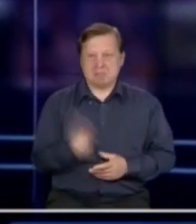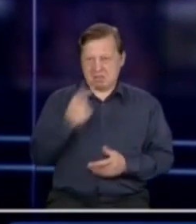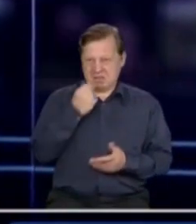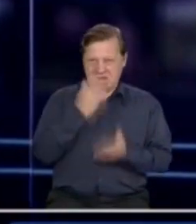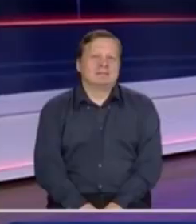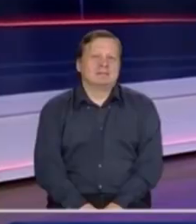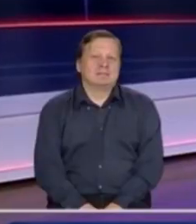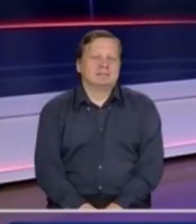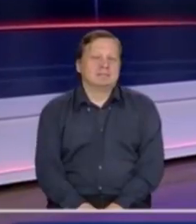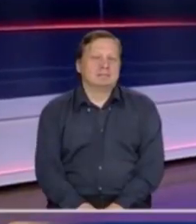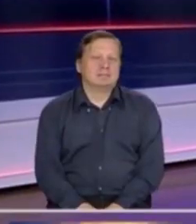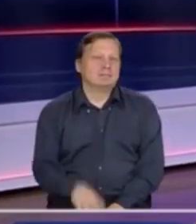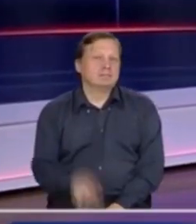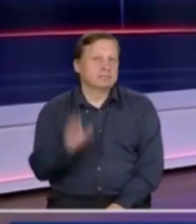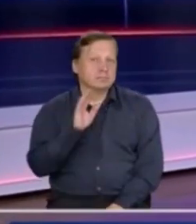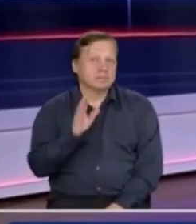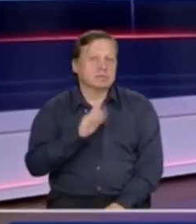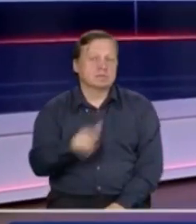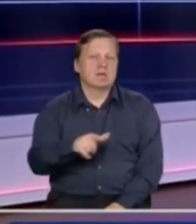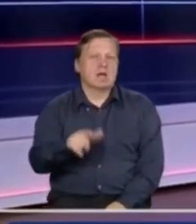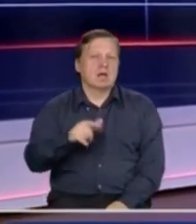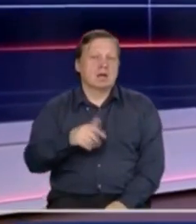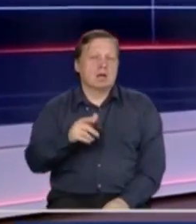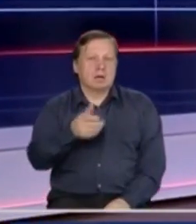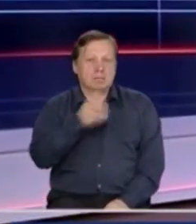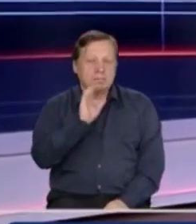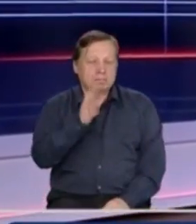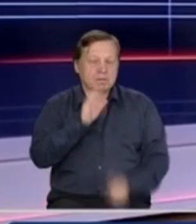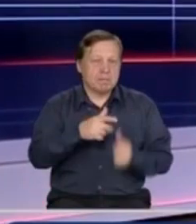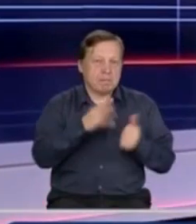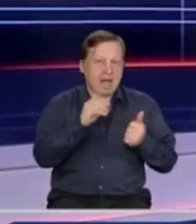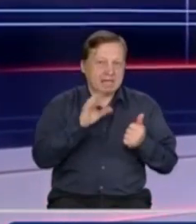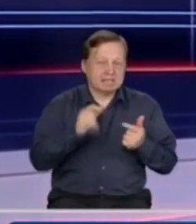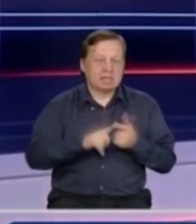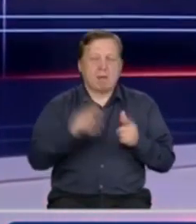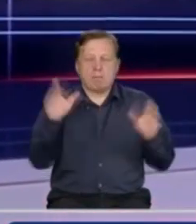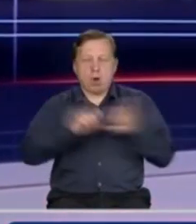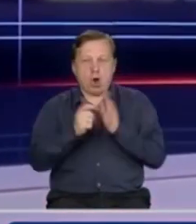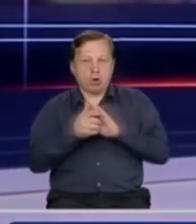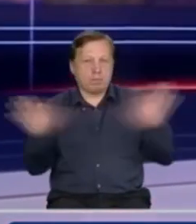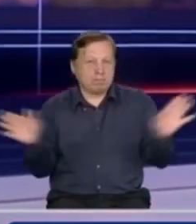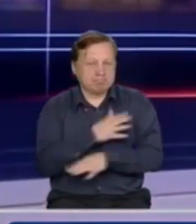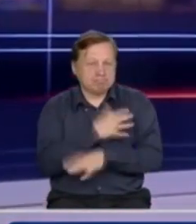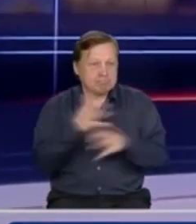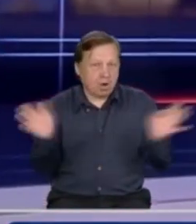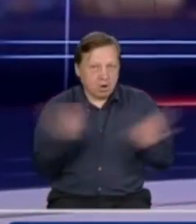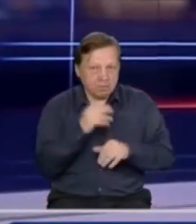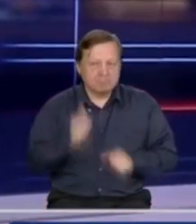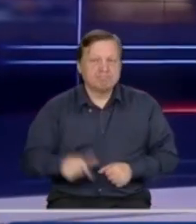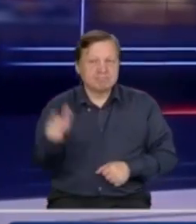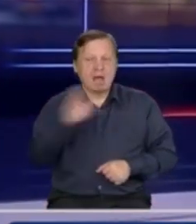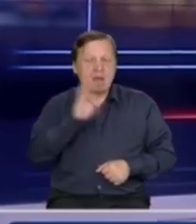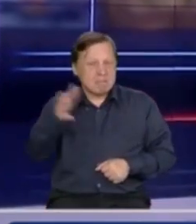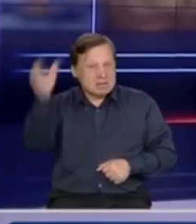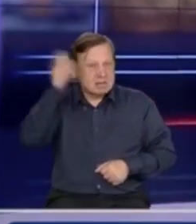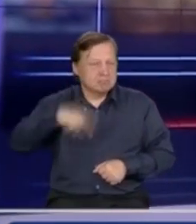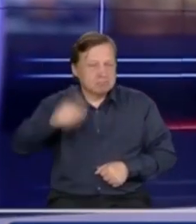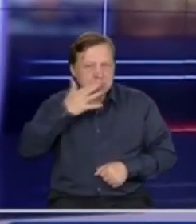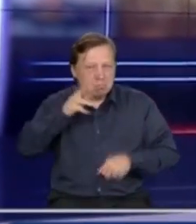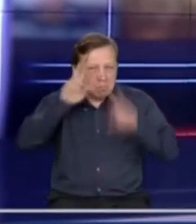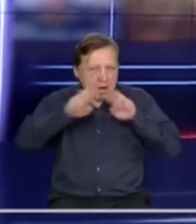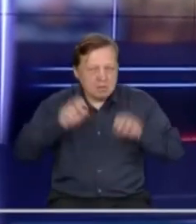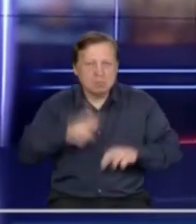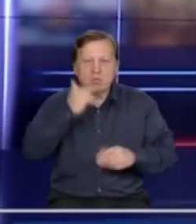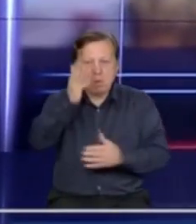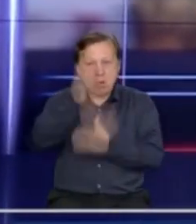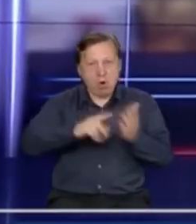uwierzyć. Podobno pomaga liczenie baranków, picie melisy czy wietrzenie pokoju. Z najnowszych badań amerykańskich naukowców wynika, że niemal połowa ludzi na